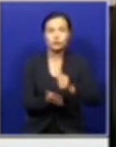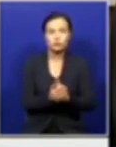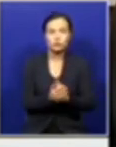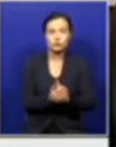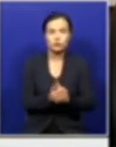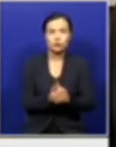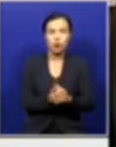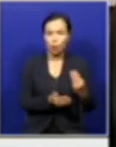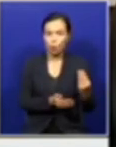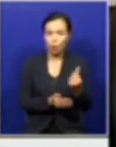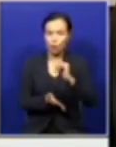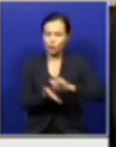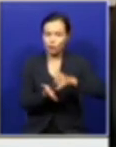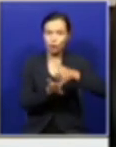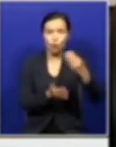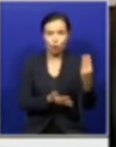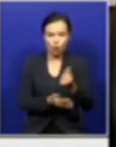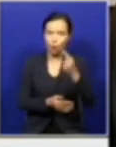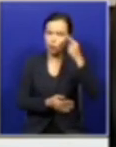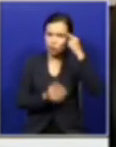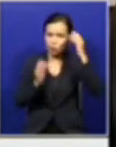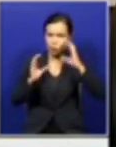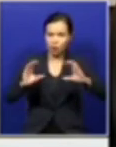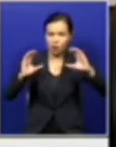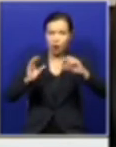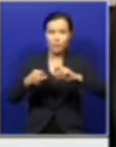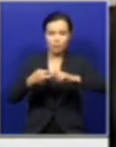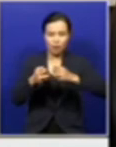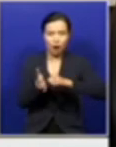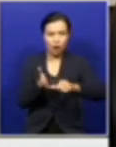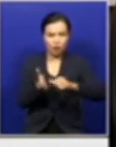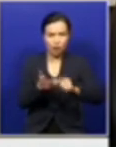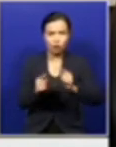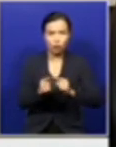ย่างรวดเร็วหวังว่ารัฐบาลจะดูแลแก้ไขปัญหาตาม